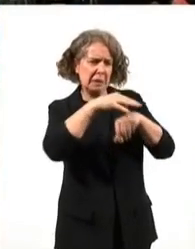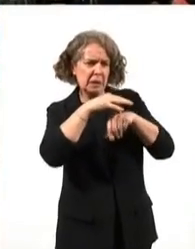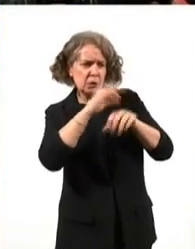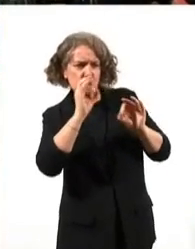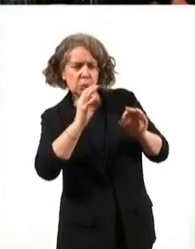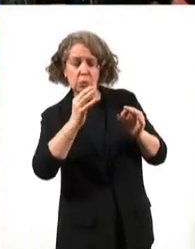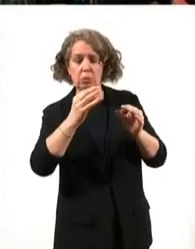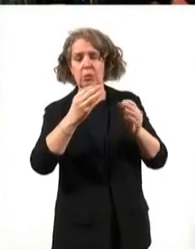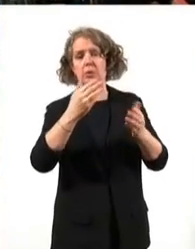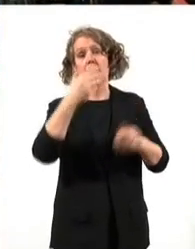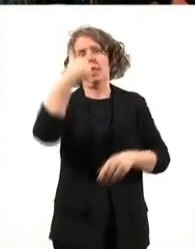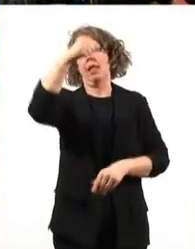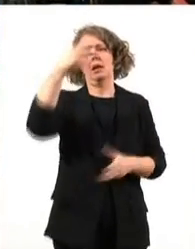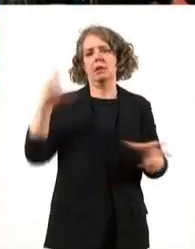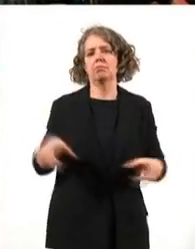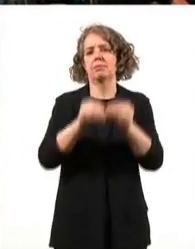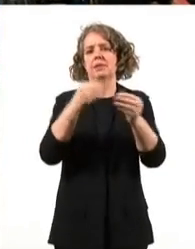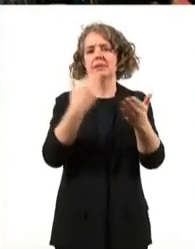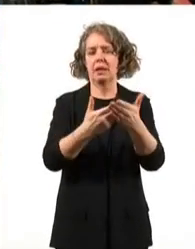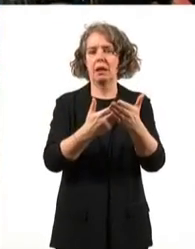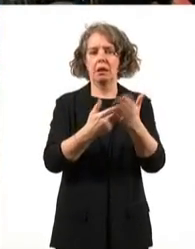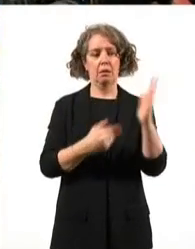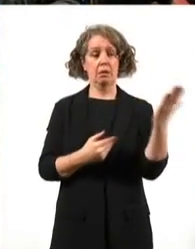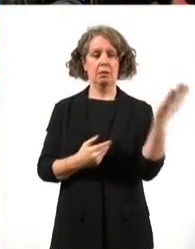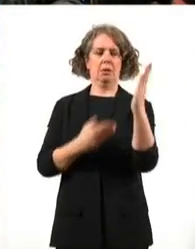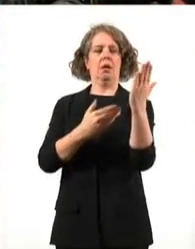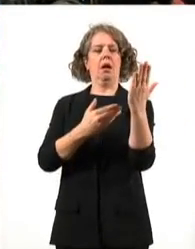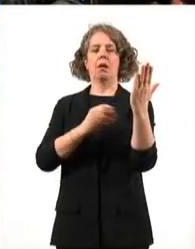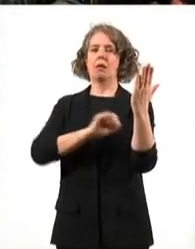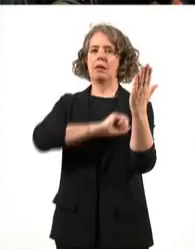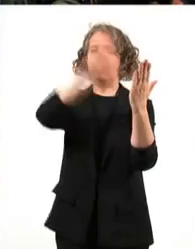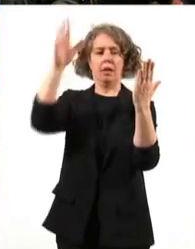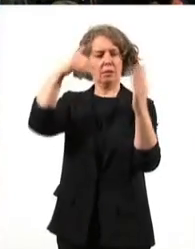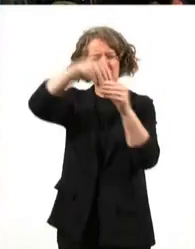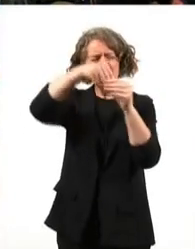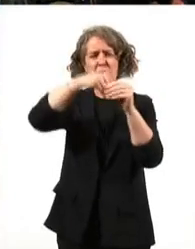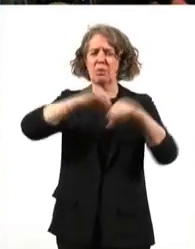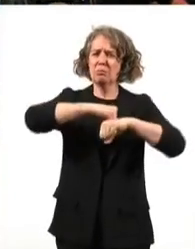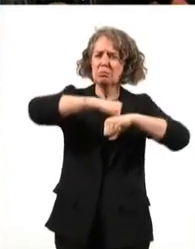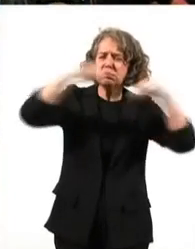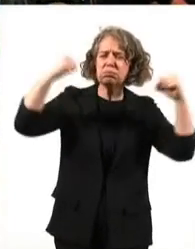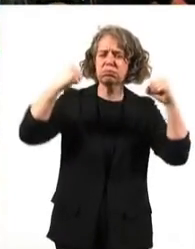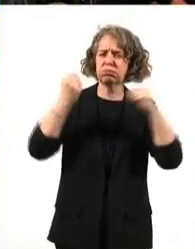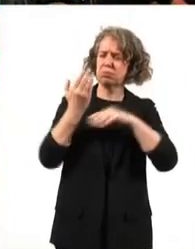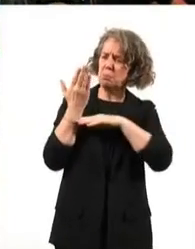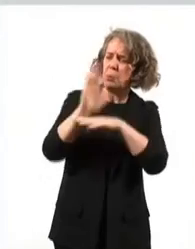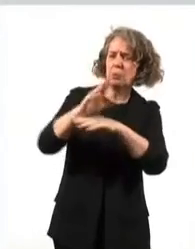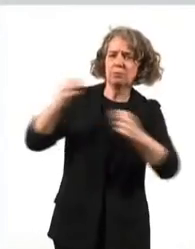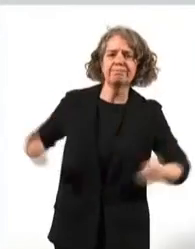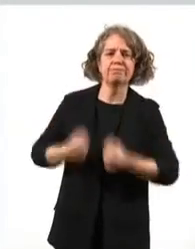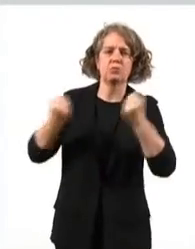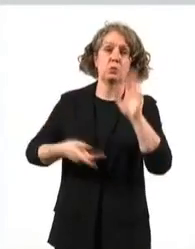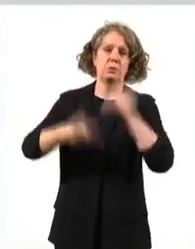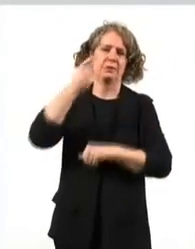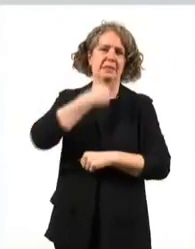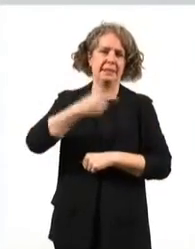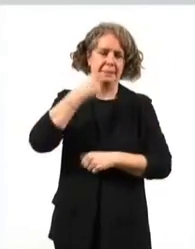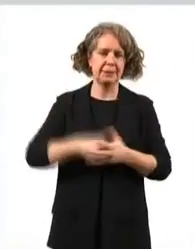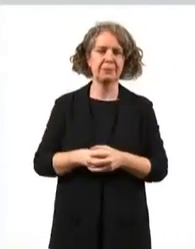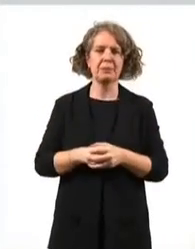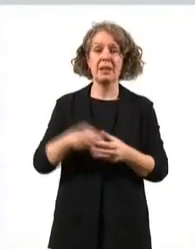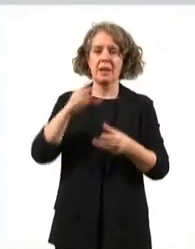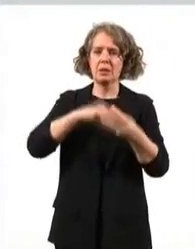prétendre. Ça permet donc effectivement de rendre plus visible tous ces dispositifs existants. Ça permet de faciliter l'information aussi